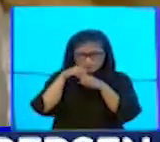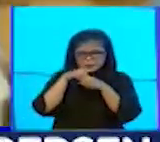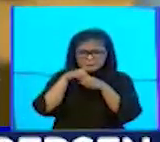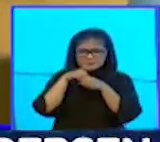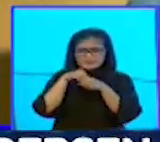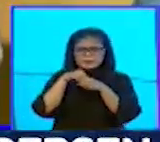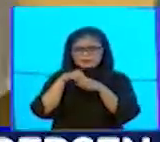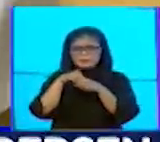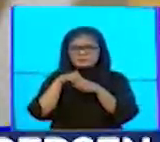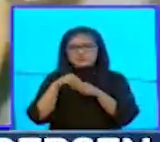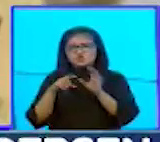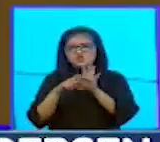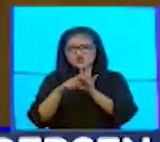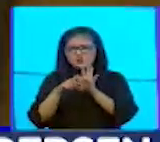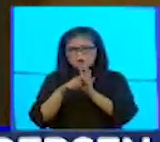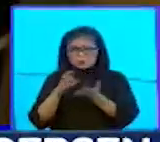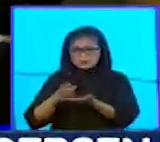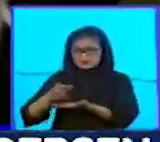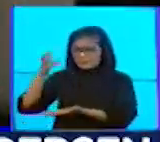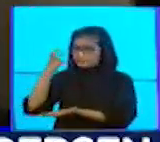tabung gas yang